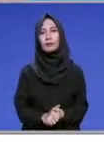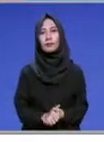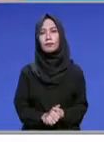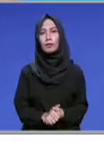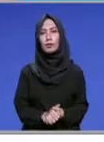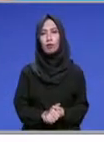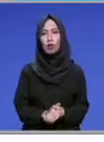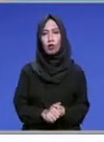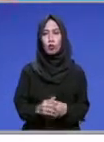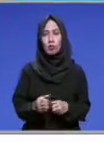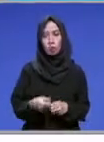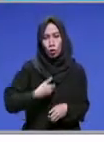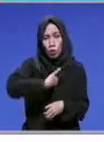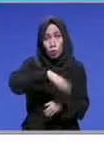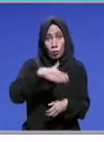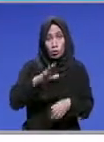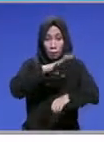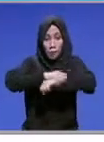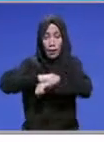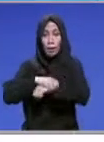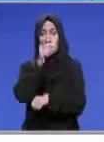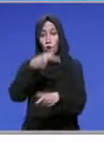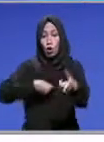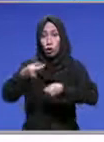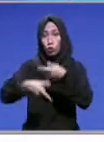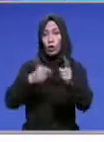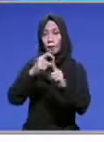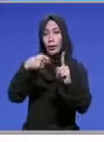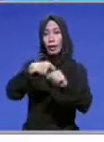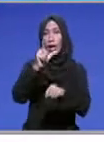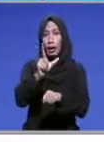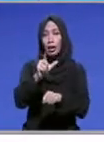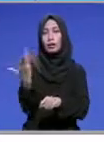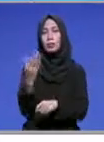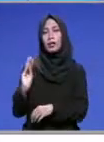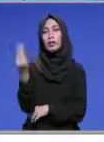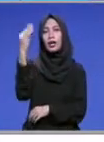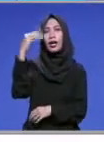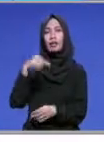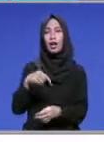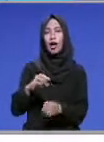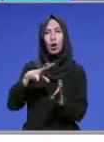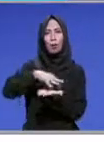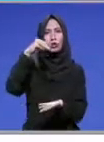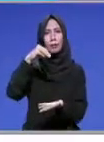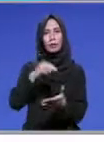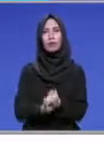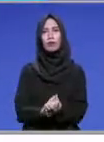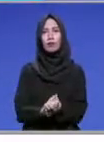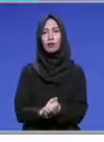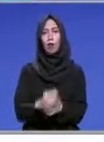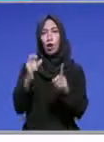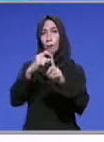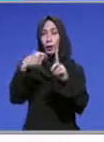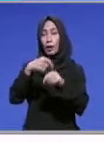Pedagang kaki lima di Jalan Jati Baru Bengkel Gambir, Jakarta Pusat kembali diwarnai aksi kejar-kejaran. Aksi tarik-tarikan antara